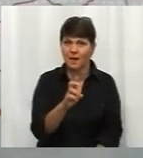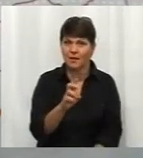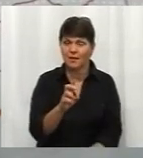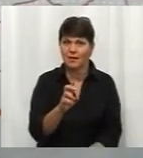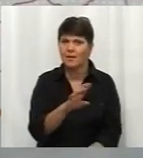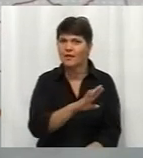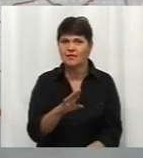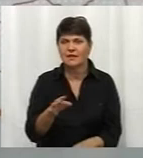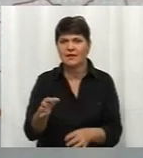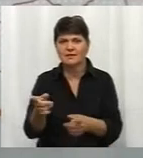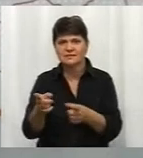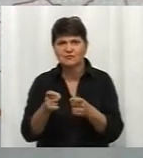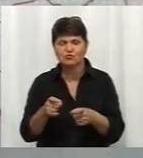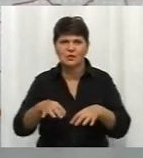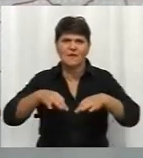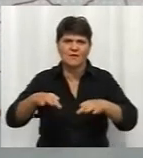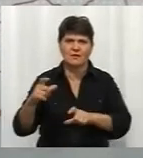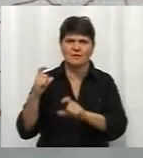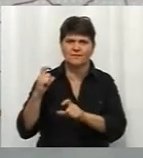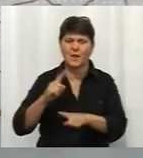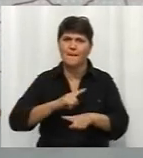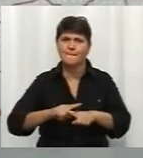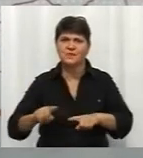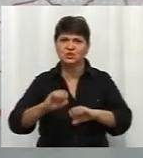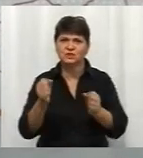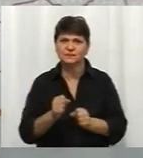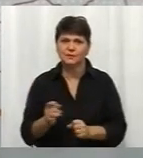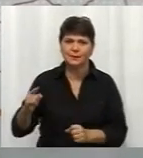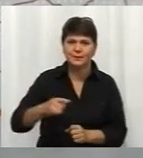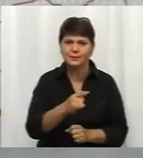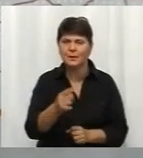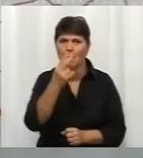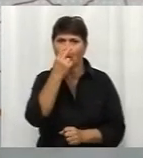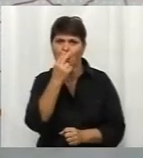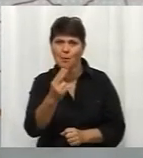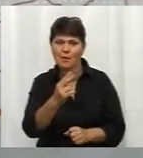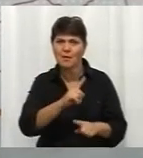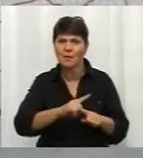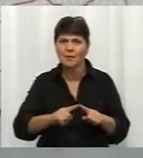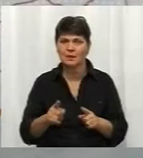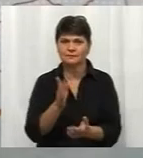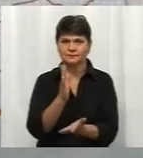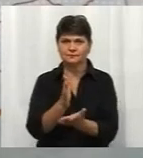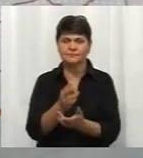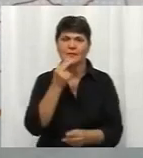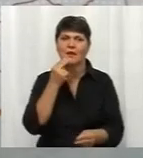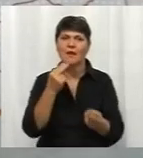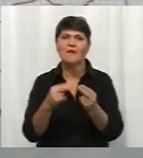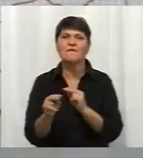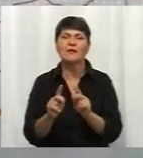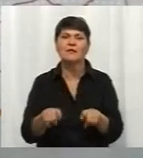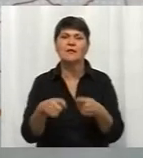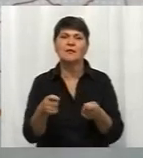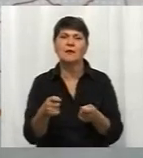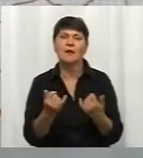не залучати вантажних транспортних засобів з більшою швидкістю, проїхати і побачити безпосередньо ефект від цього надання